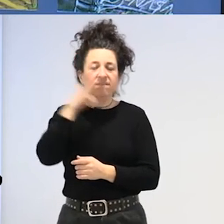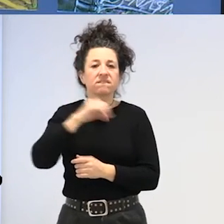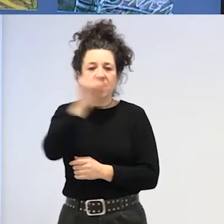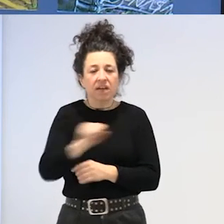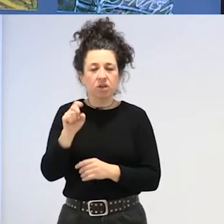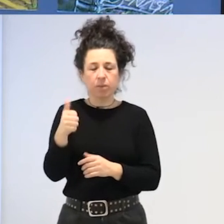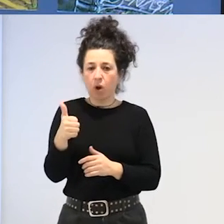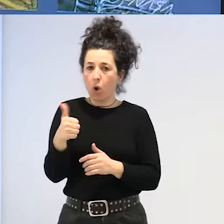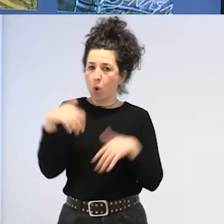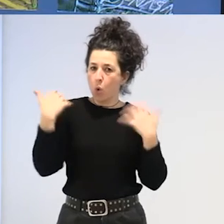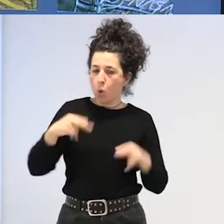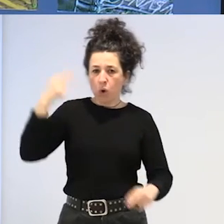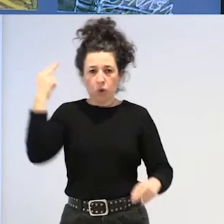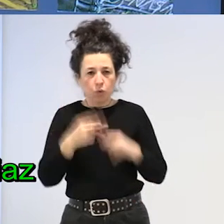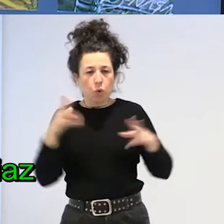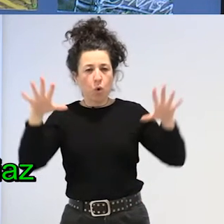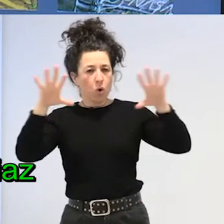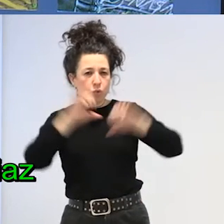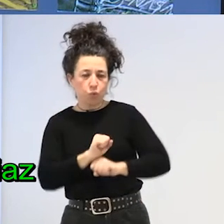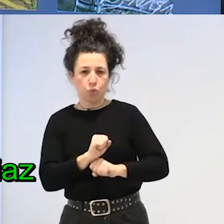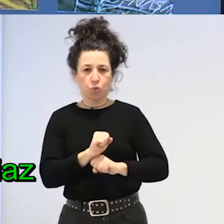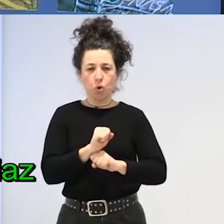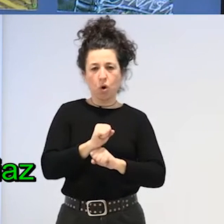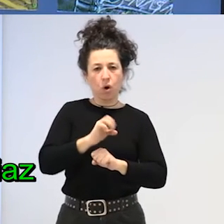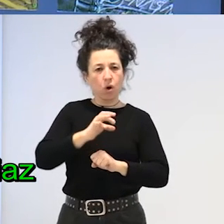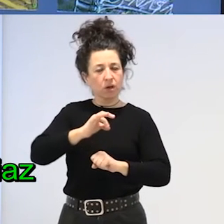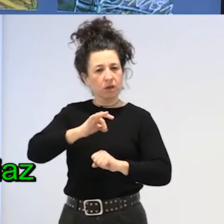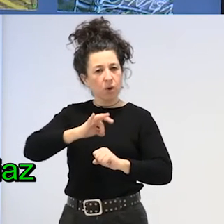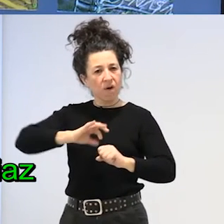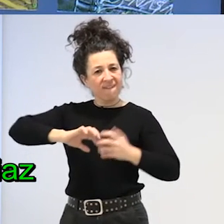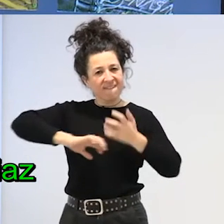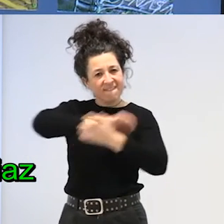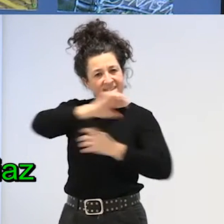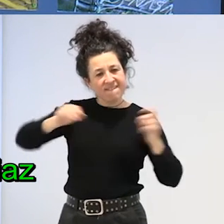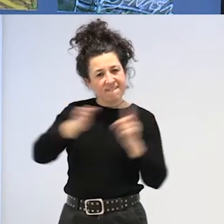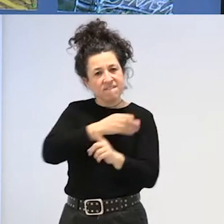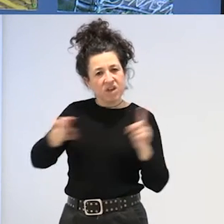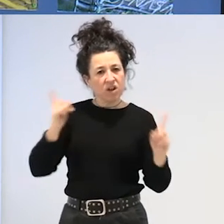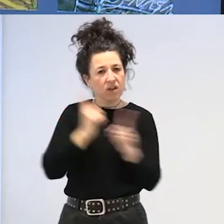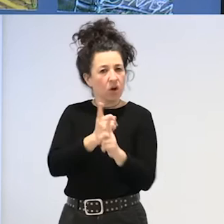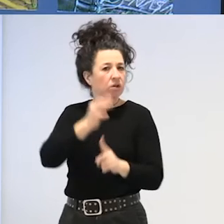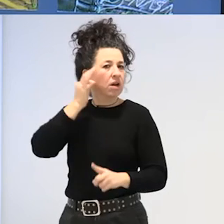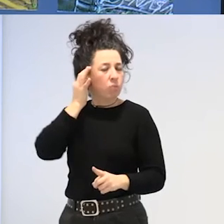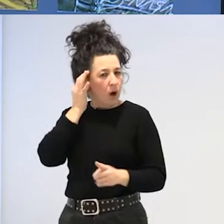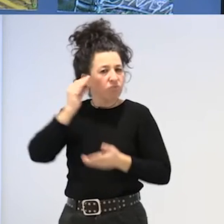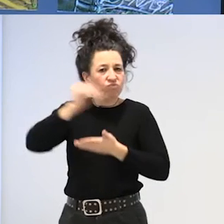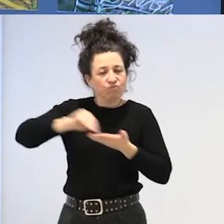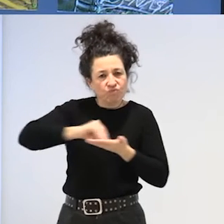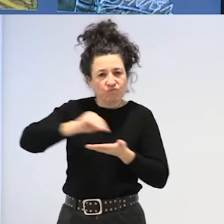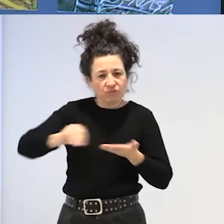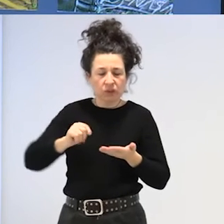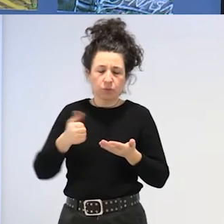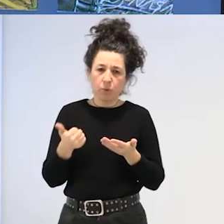oso latza, oso horra, oso iluna. Emakumeen aurkako indarkeria zidatzen zuen asko, eta oso umore